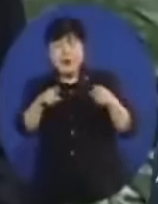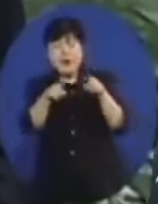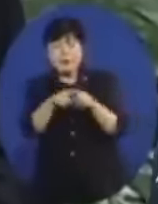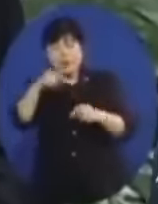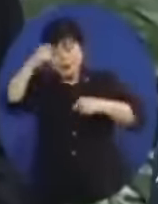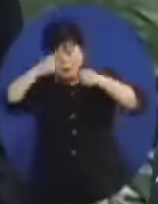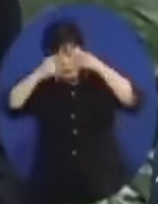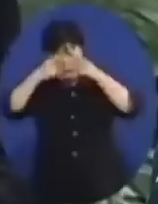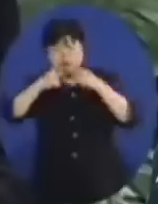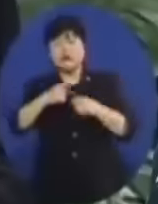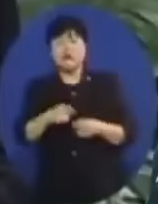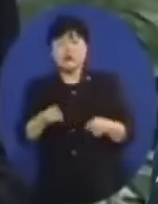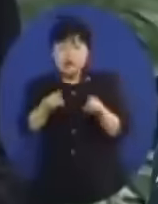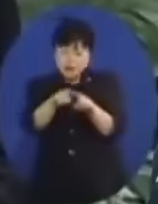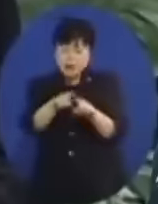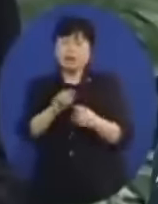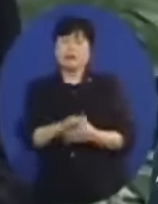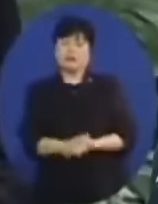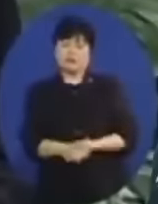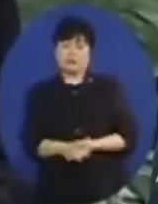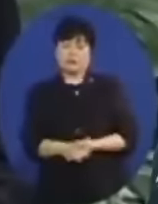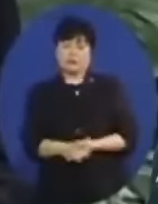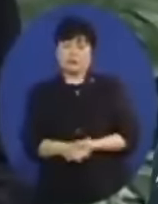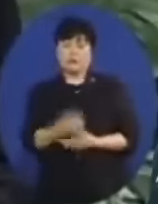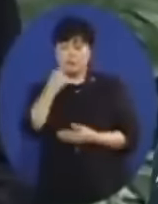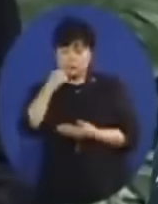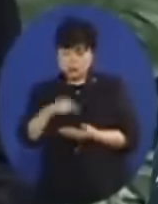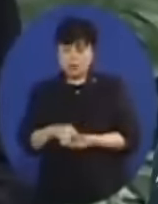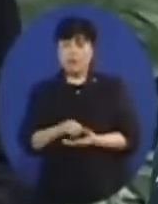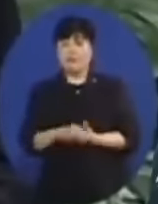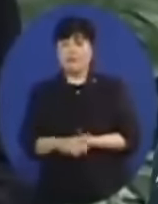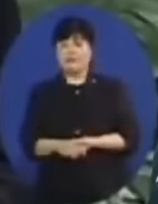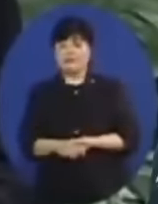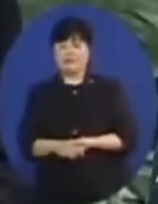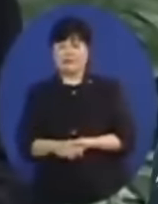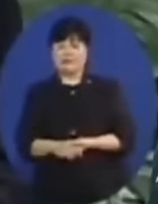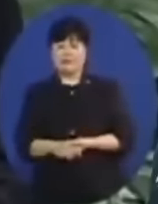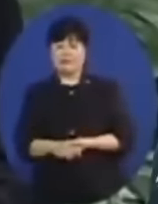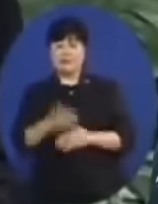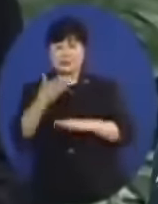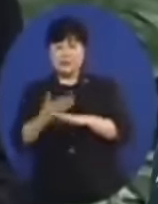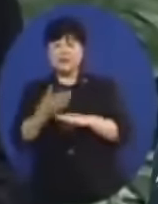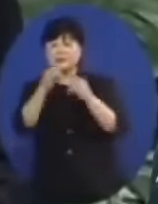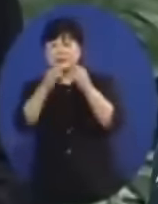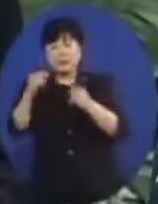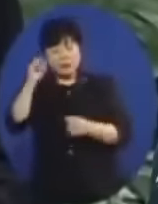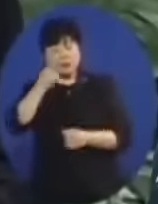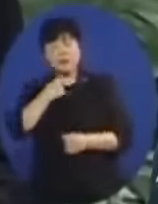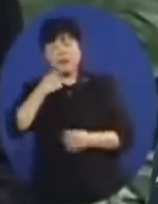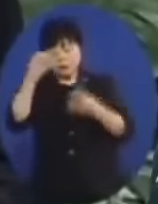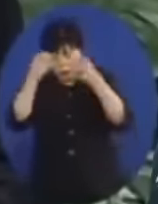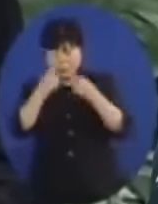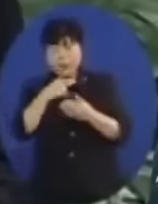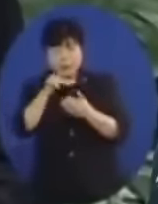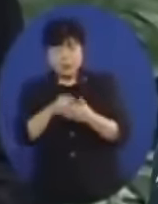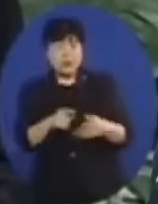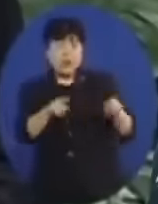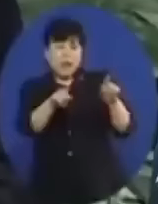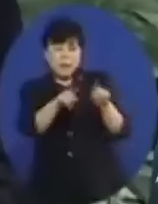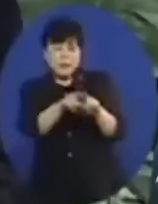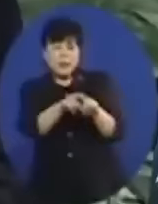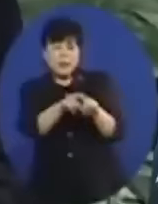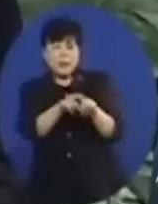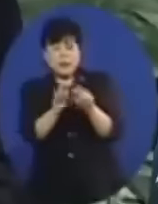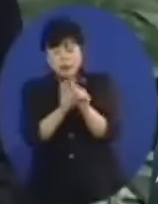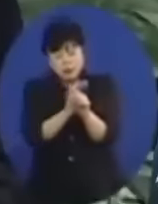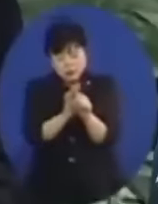함께 울라. 우는 자와 함께 울기는 쉽습니다. 왜? 남이 어려운 고통을 당해서 울면